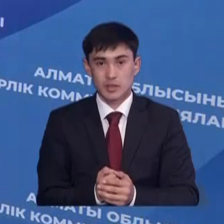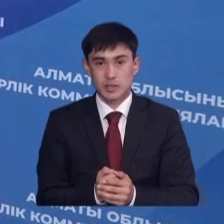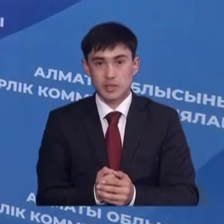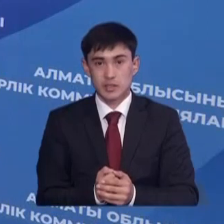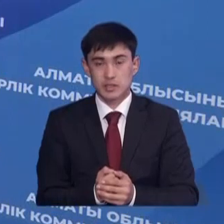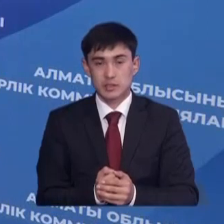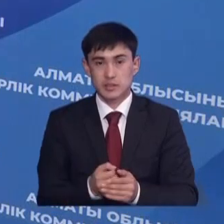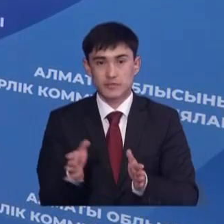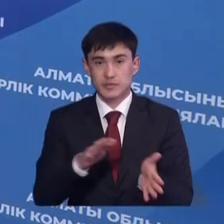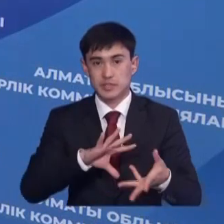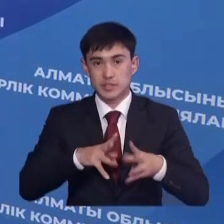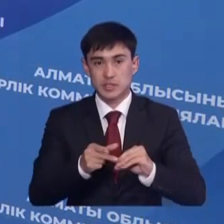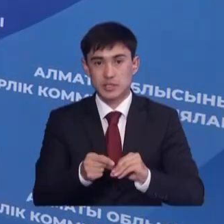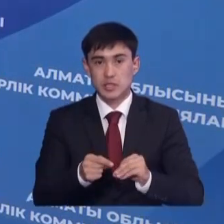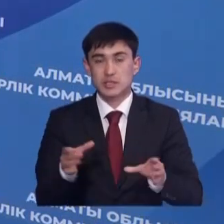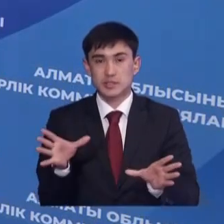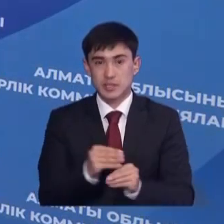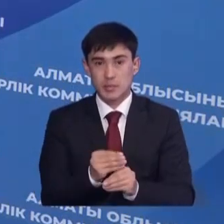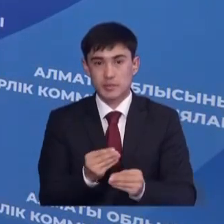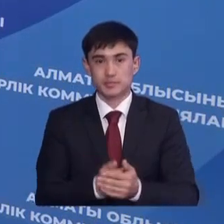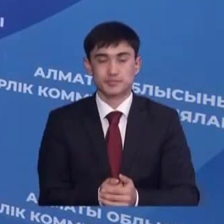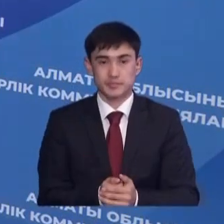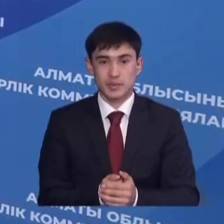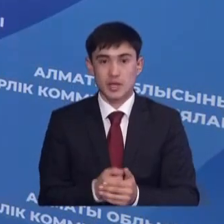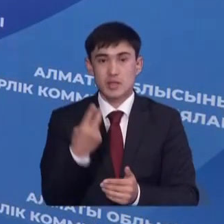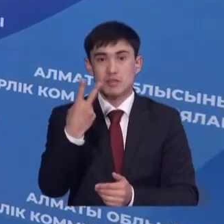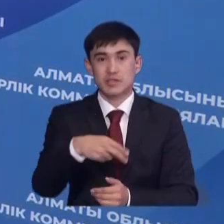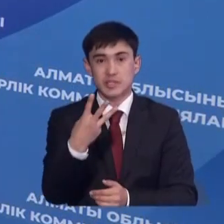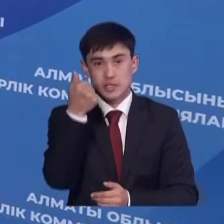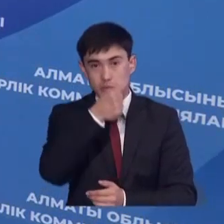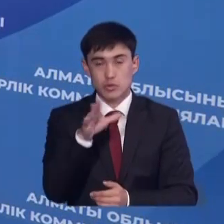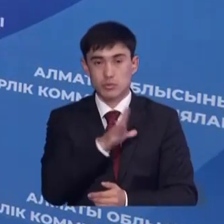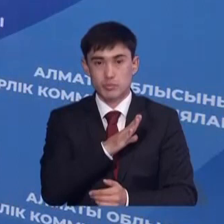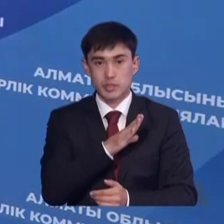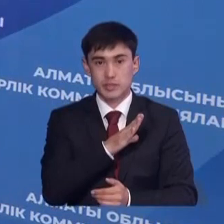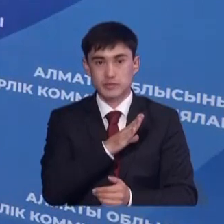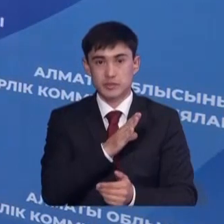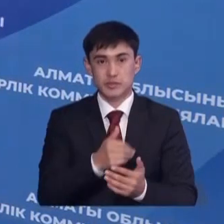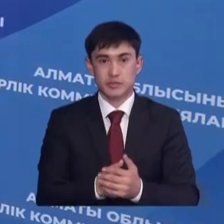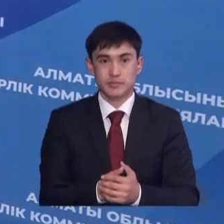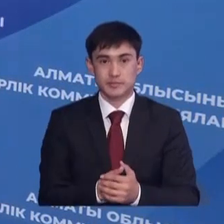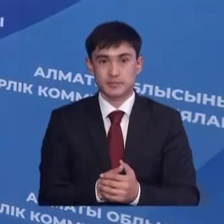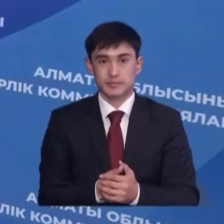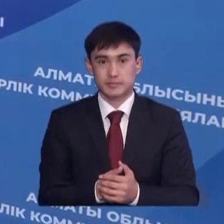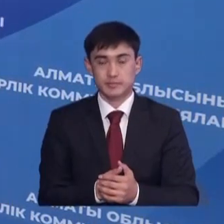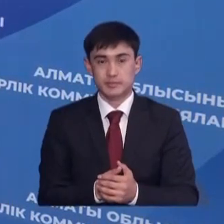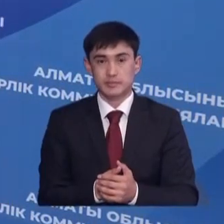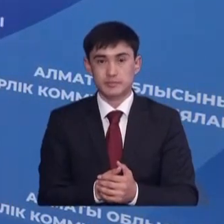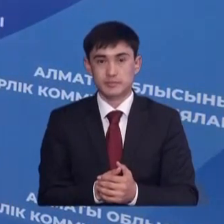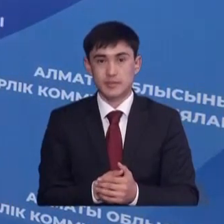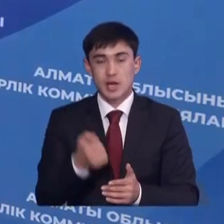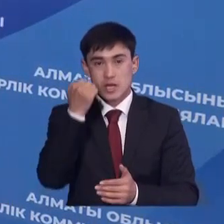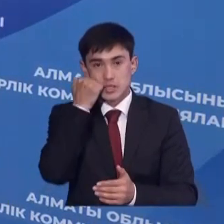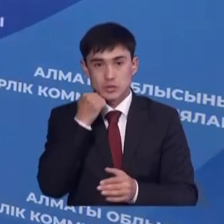инвентаризацию, сделать все сети. То есть нами в 2023 году да, было проанализировано